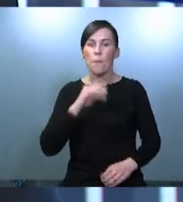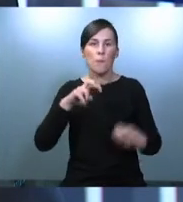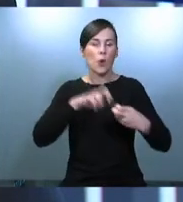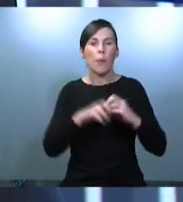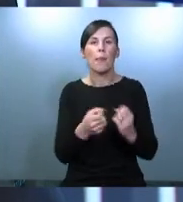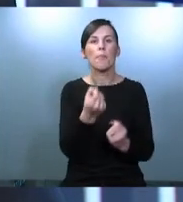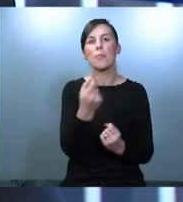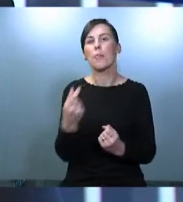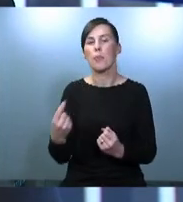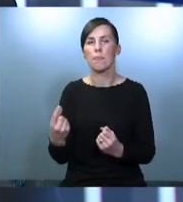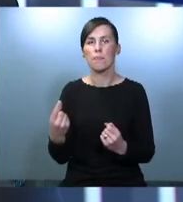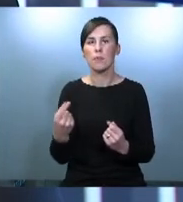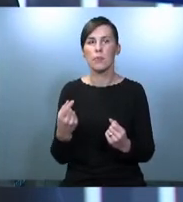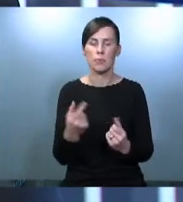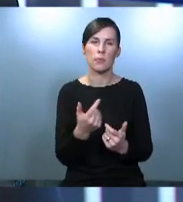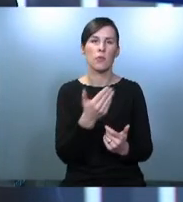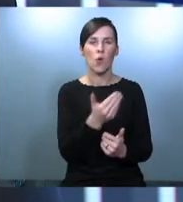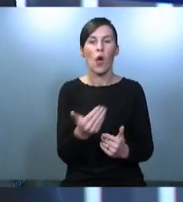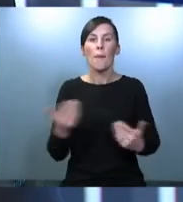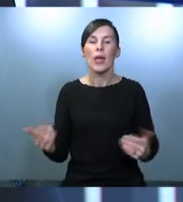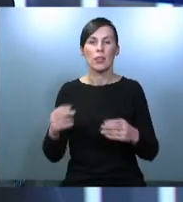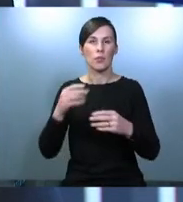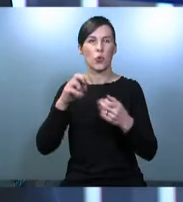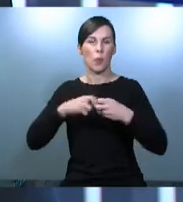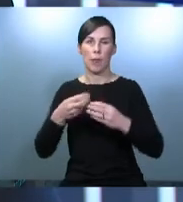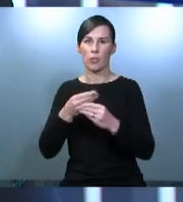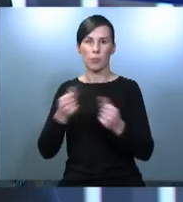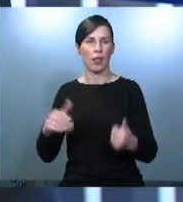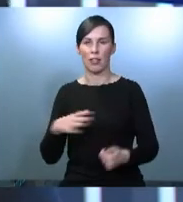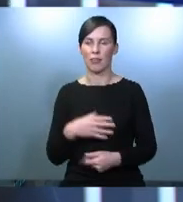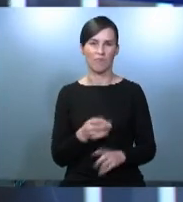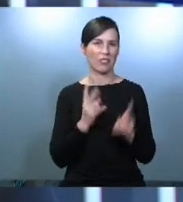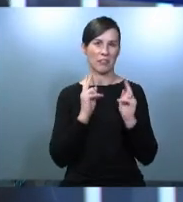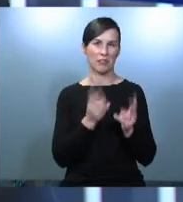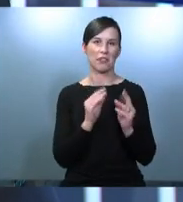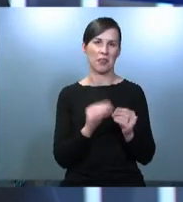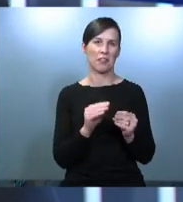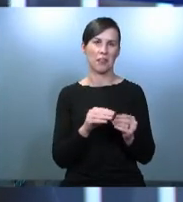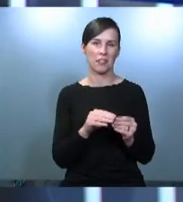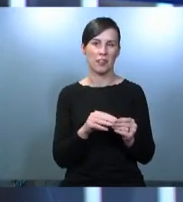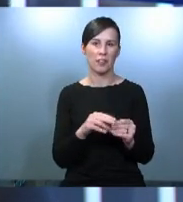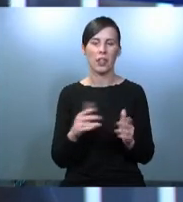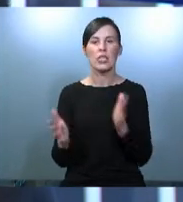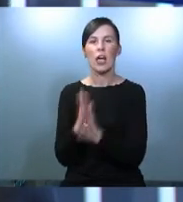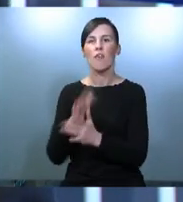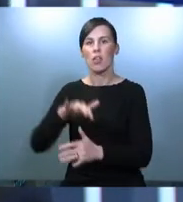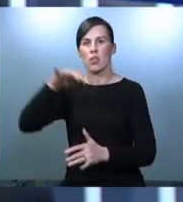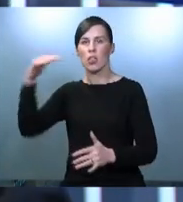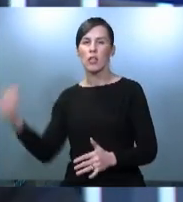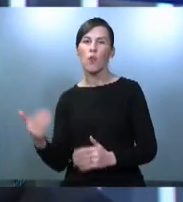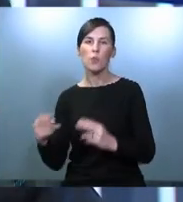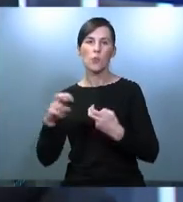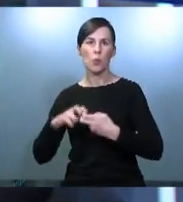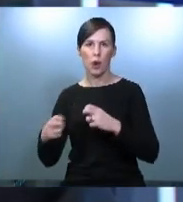ketveris metus nebuvo sprendžiamos tos problemos, jos kaip buvo, taip ir liko, reiškia, tiek savartinio problema, tiek,